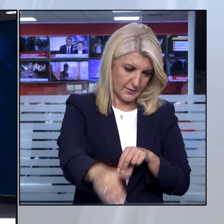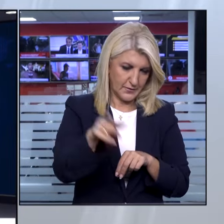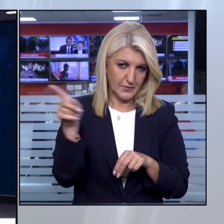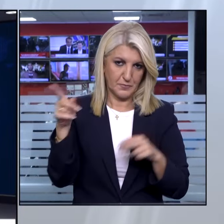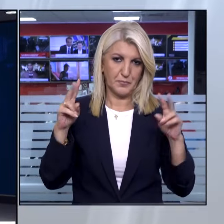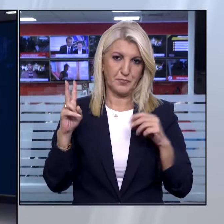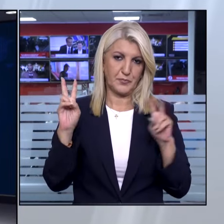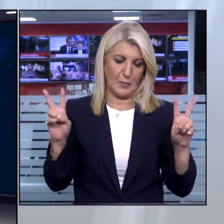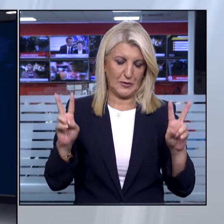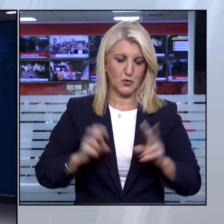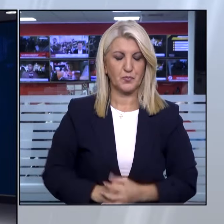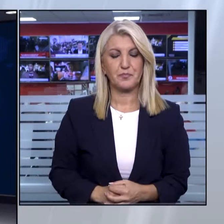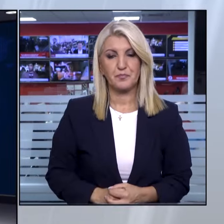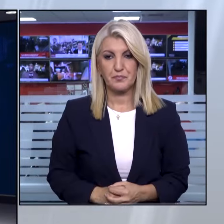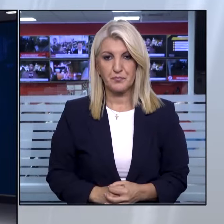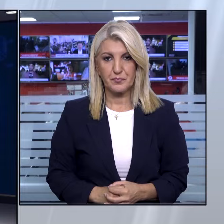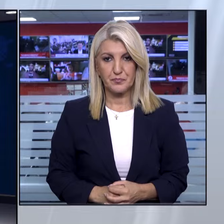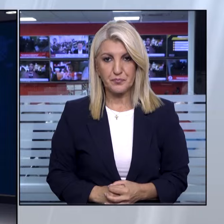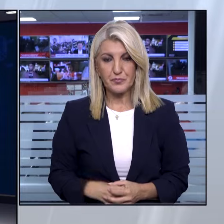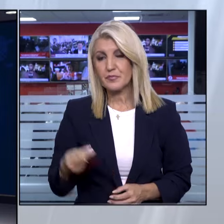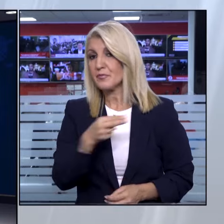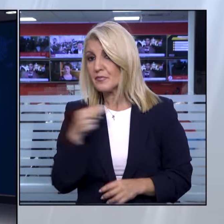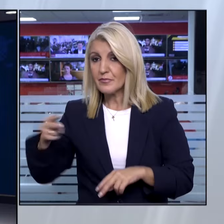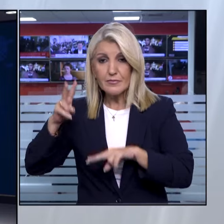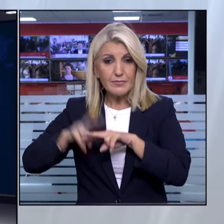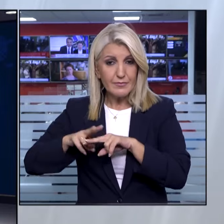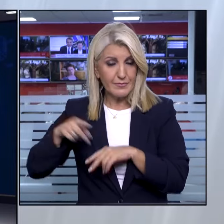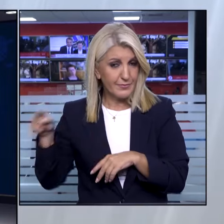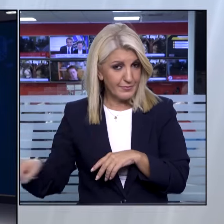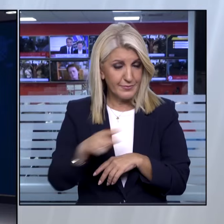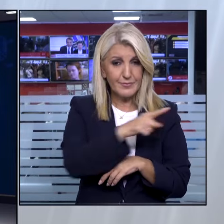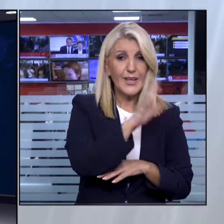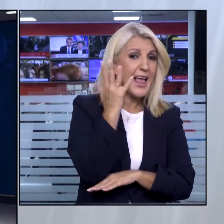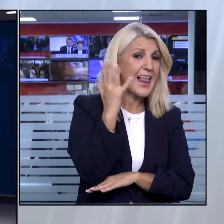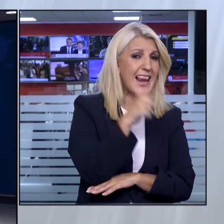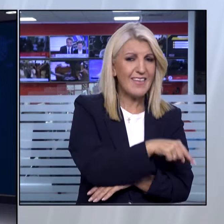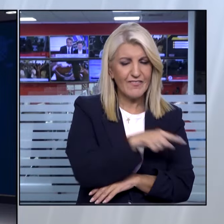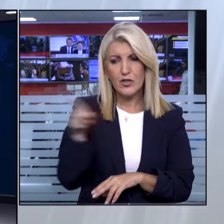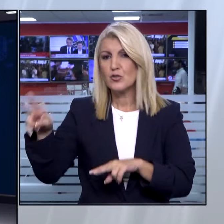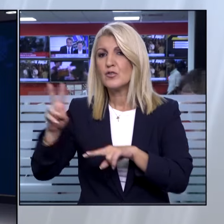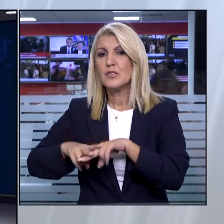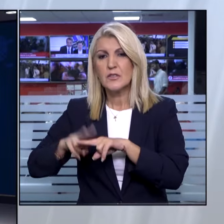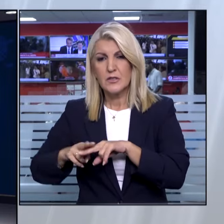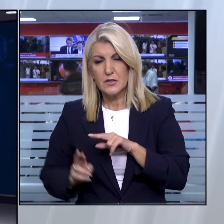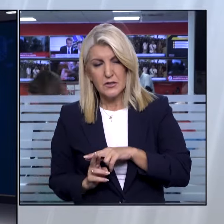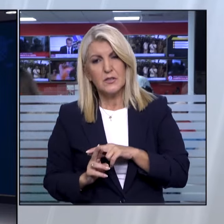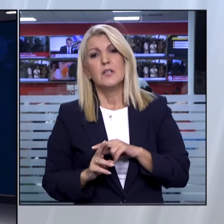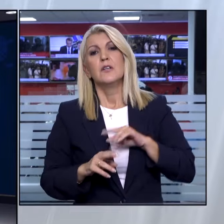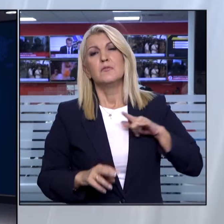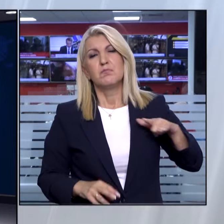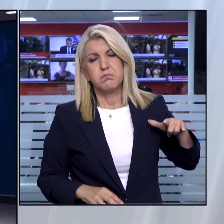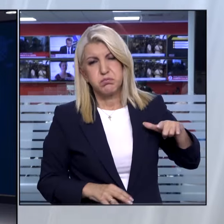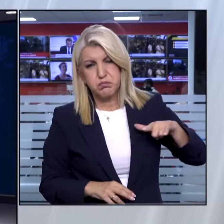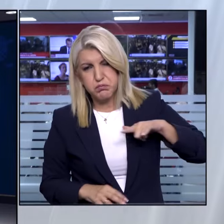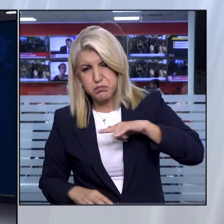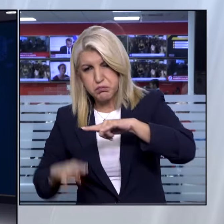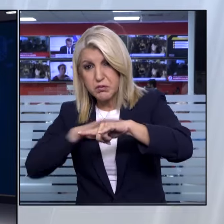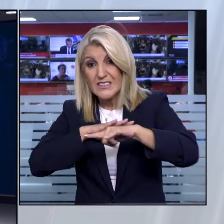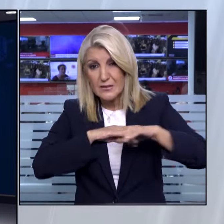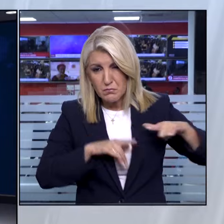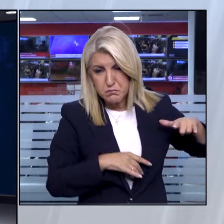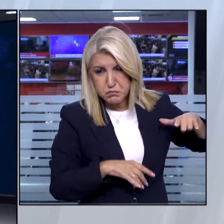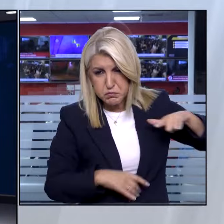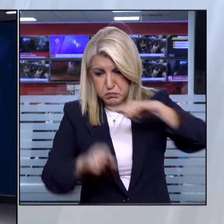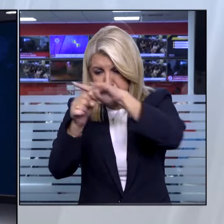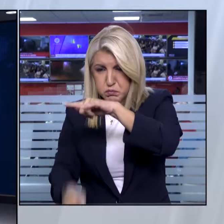συνοριακή γραμμή μεταξύ Ισραήλ και Λιβάνου, καθώς μαχητικά του Τελαβίβ έπληξαν προληπτικά εκτοξευτήρες ρουκετών της Χεσμπολά στο